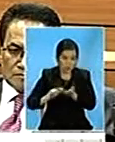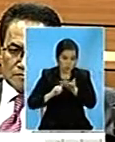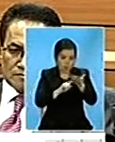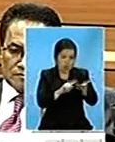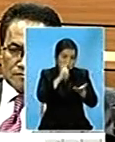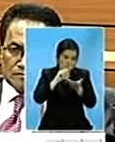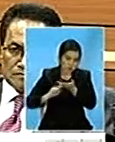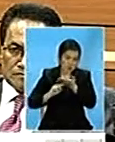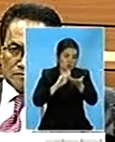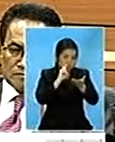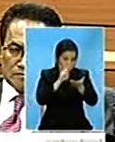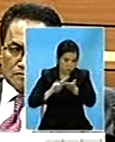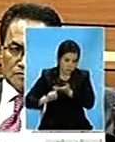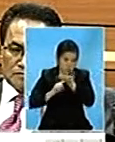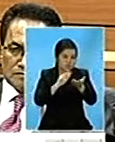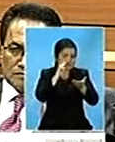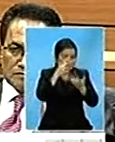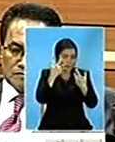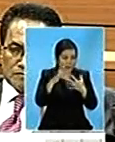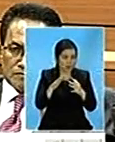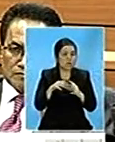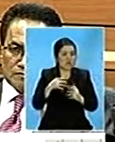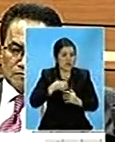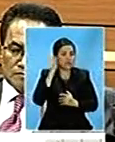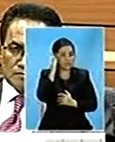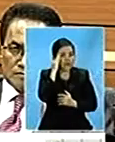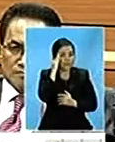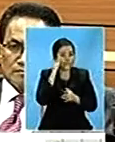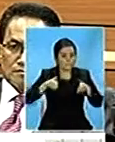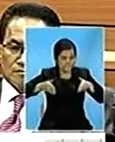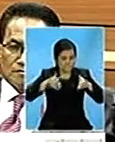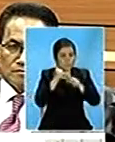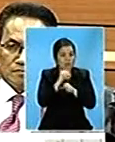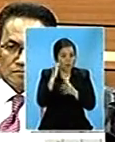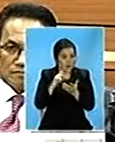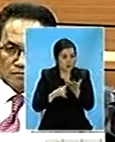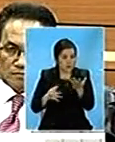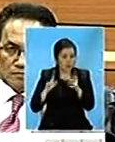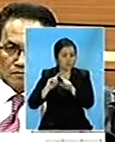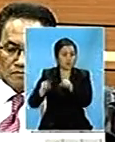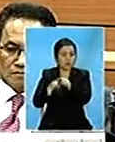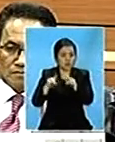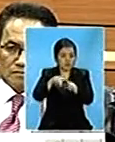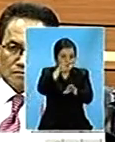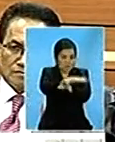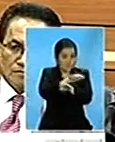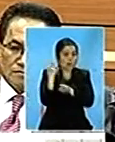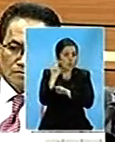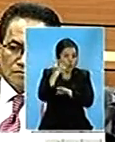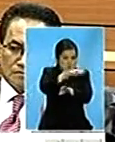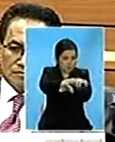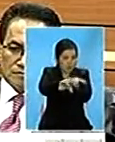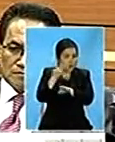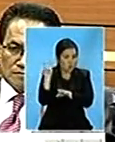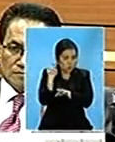จึงขอทราบผลคืบหน้าและทางหลวงแผ่นดินหมายเลข2178บริเวณ3แยกหนองงูเหลือมซึ่งขณะนี้ช